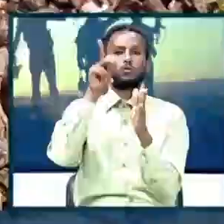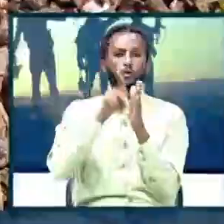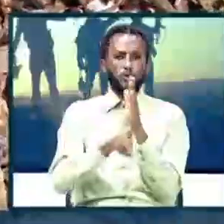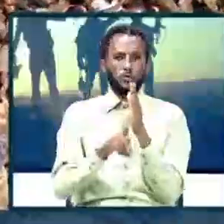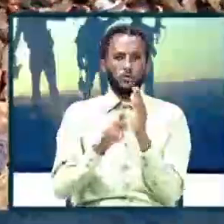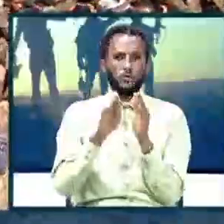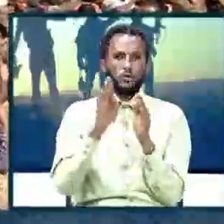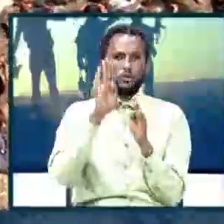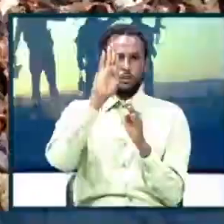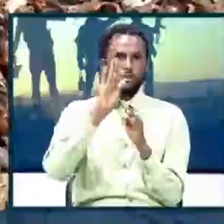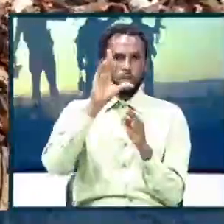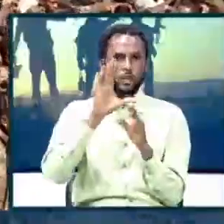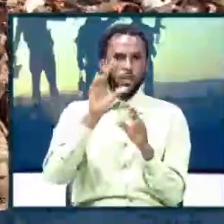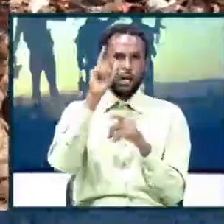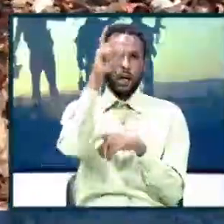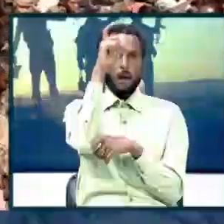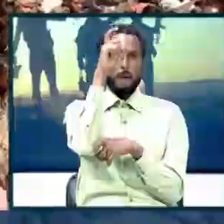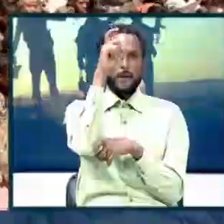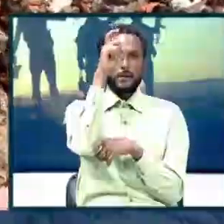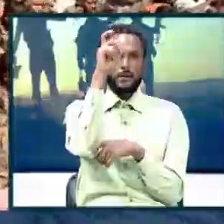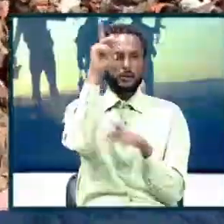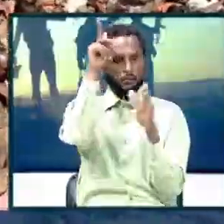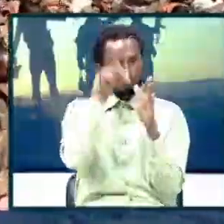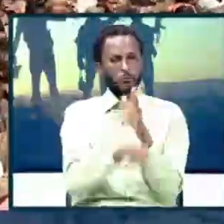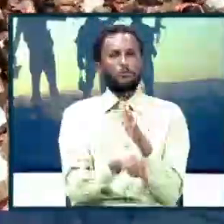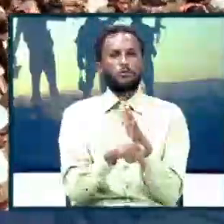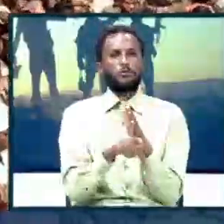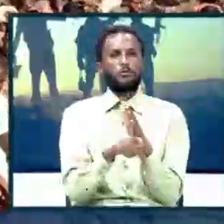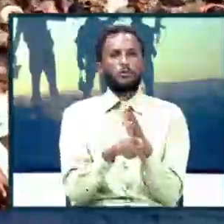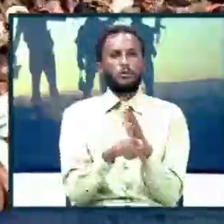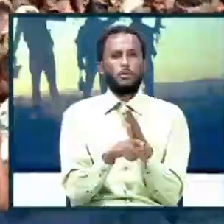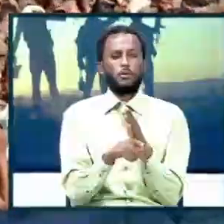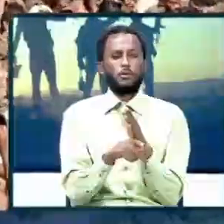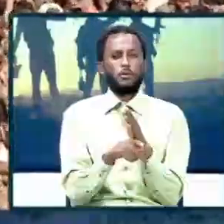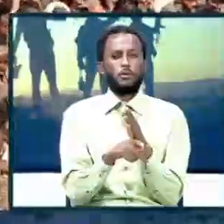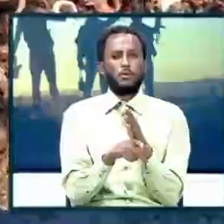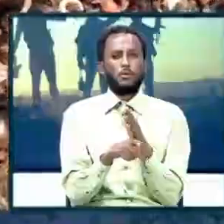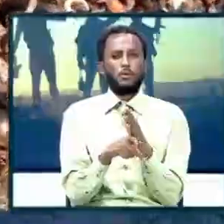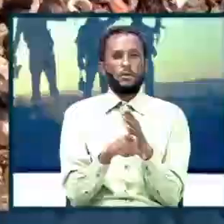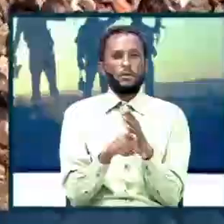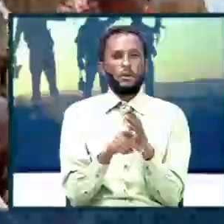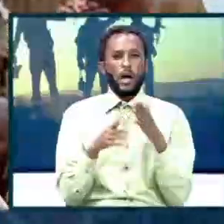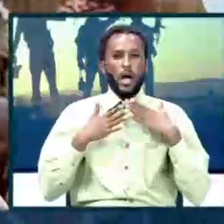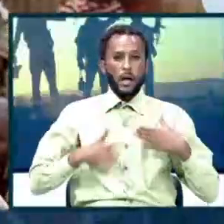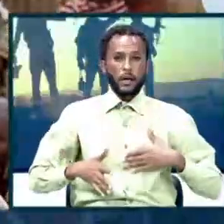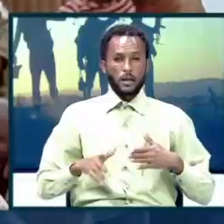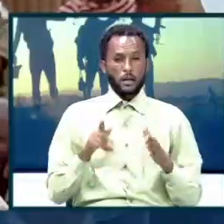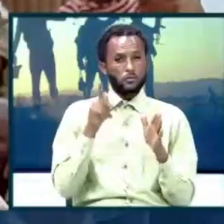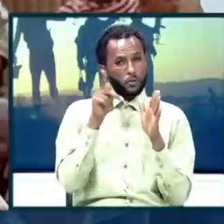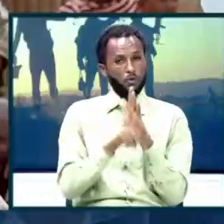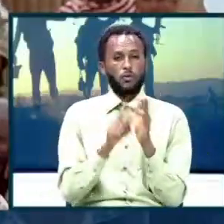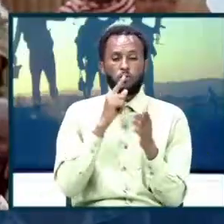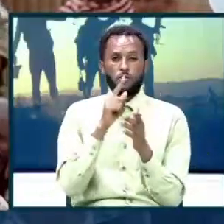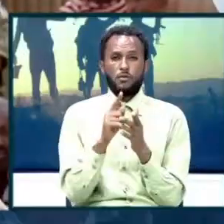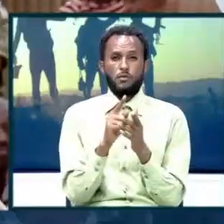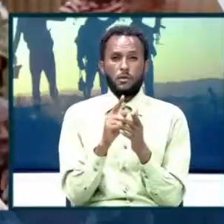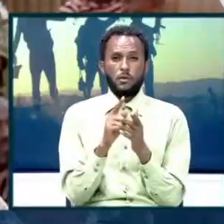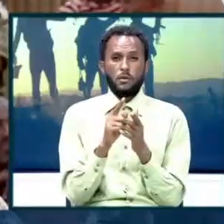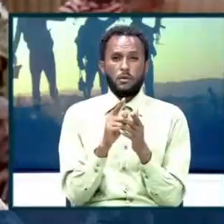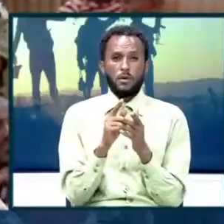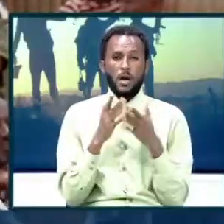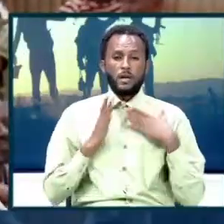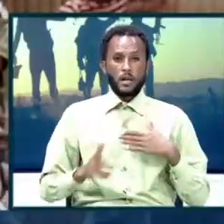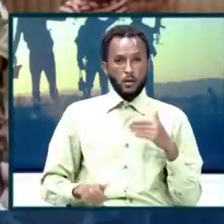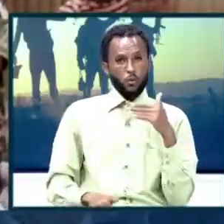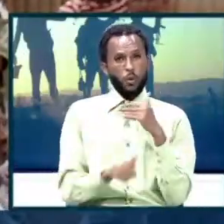ሼክ ካብ መስጊድ ናይ መስጊድ ንብረት የድፍሪ ኢሉ ተቐቲሉ እዩ። ኣካል ናይቱ ጥቕዓት ኢና ኣካል ናይቱ